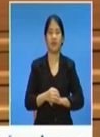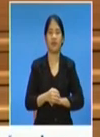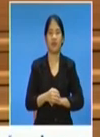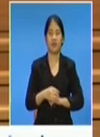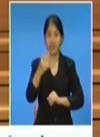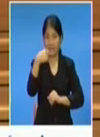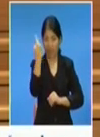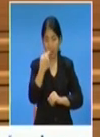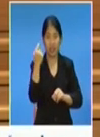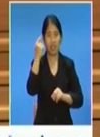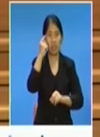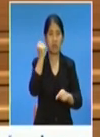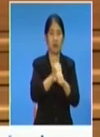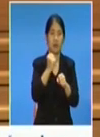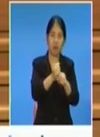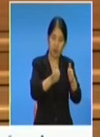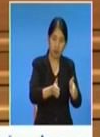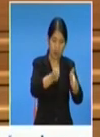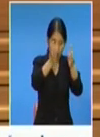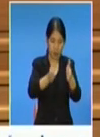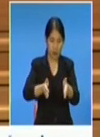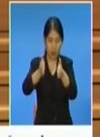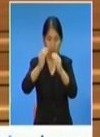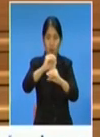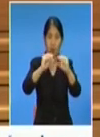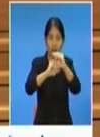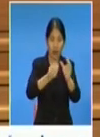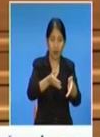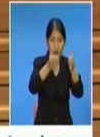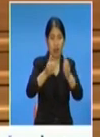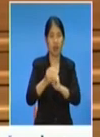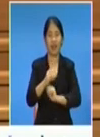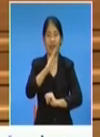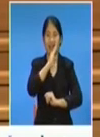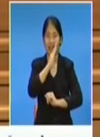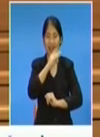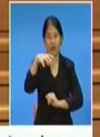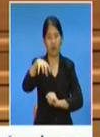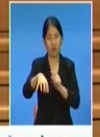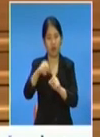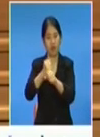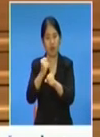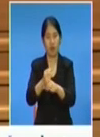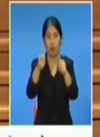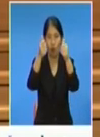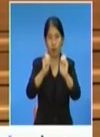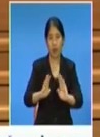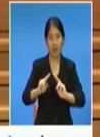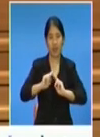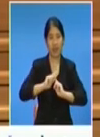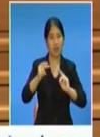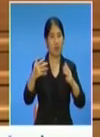างถ้าหน่วยงานนั้นไม่มีหน่วยงานสำหรับออกแบบเป็นของตนเ